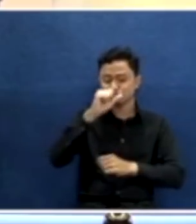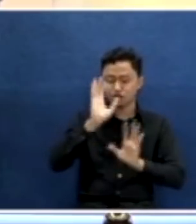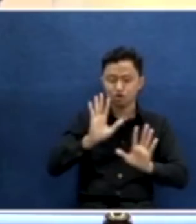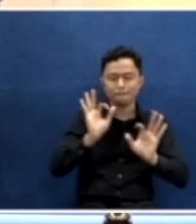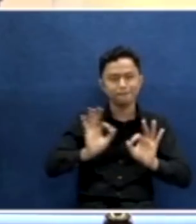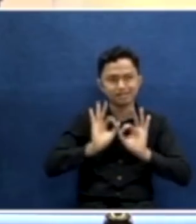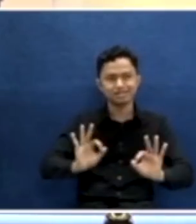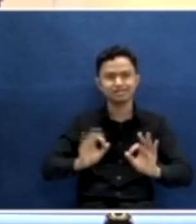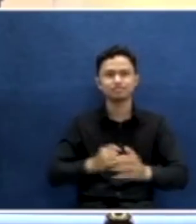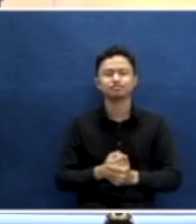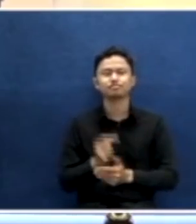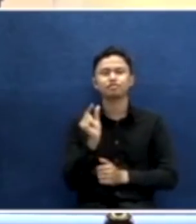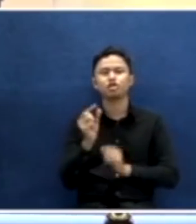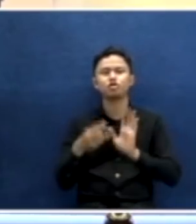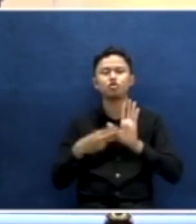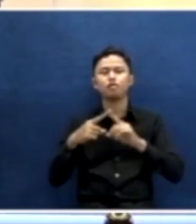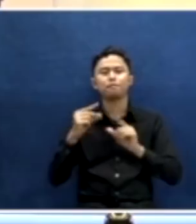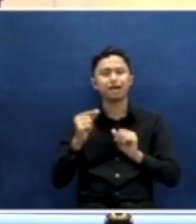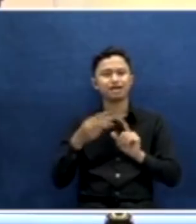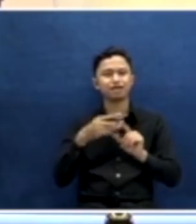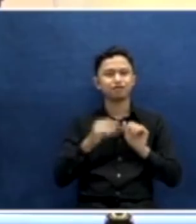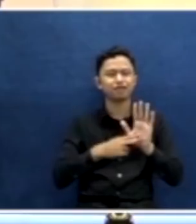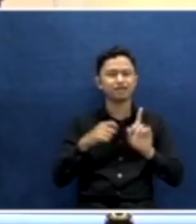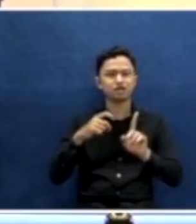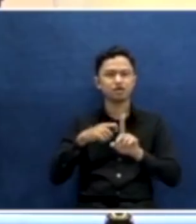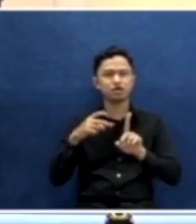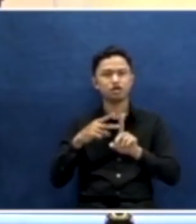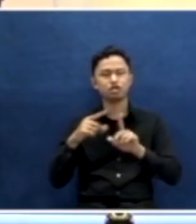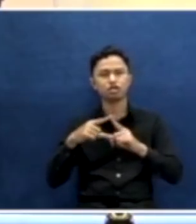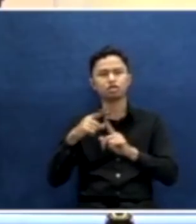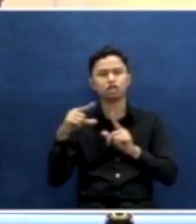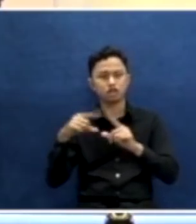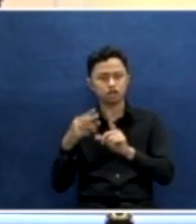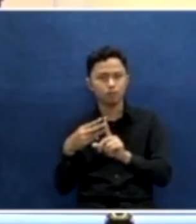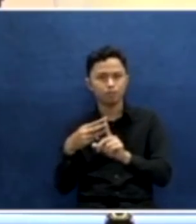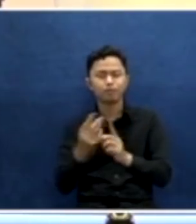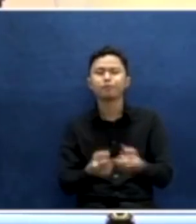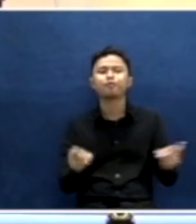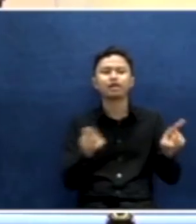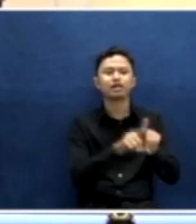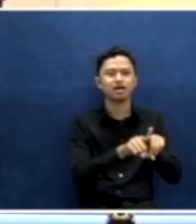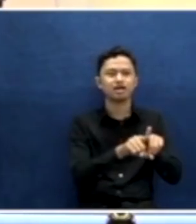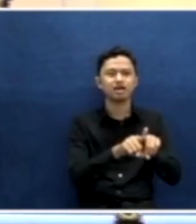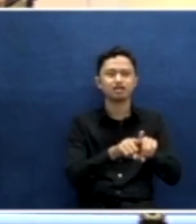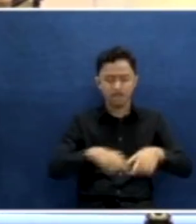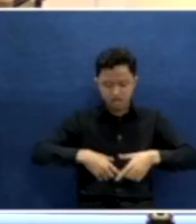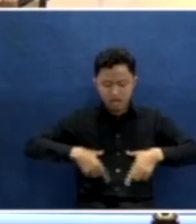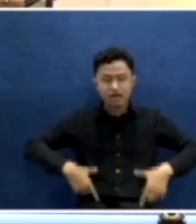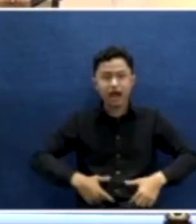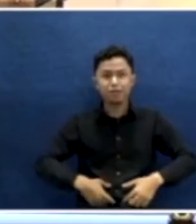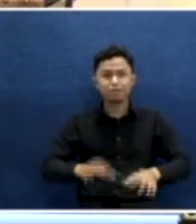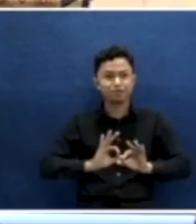kemudian dinikahkan Umar Bin Khattab dengan putranya asem air yang bersih ketemu dengan rahim yang bersih dan lambung yang bersih lahirlah